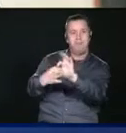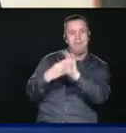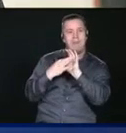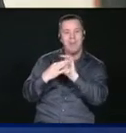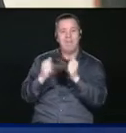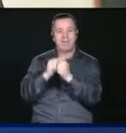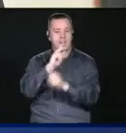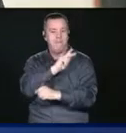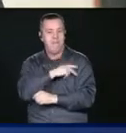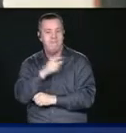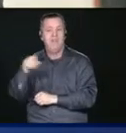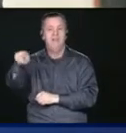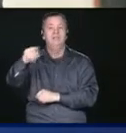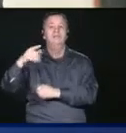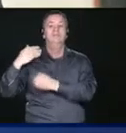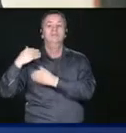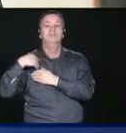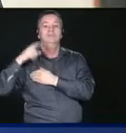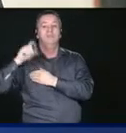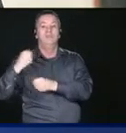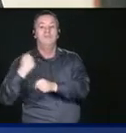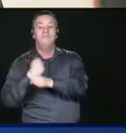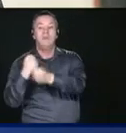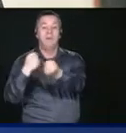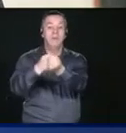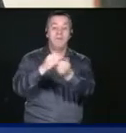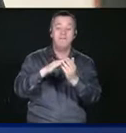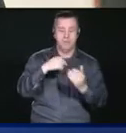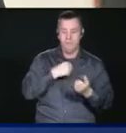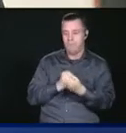dans le travail qu'ils doivent faire pour appuyer les villes.